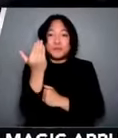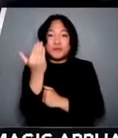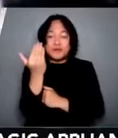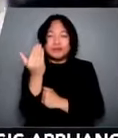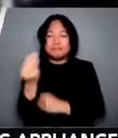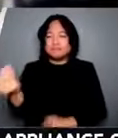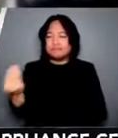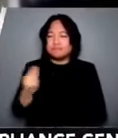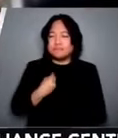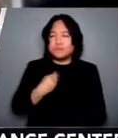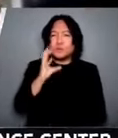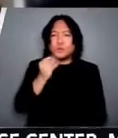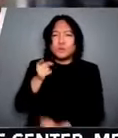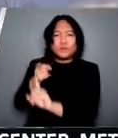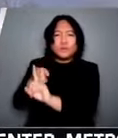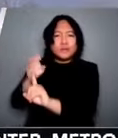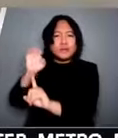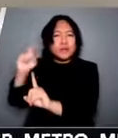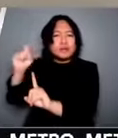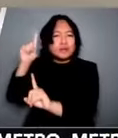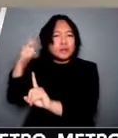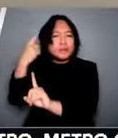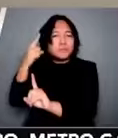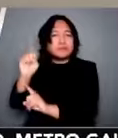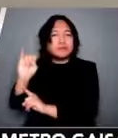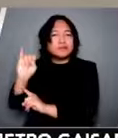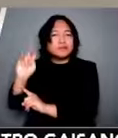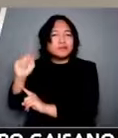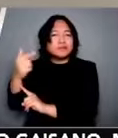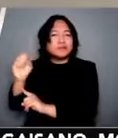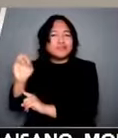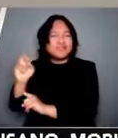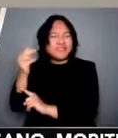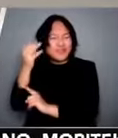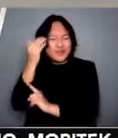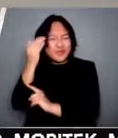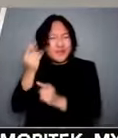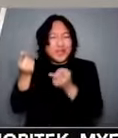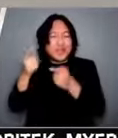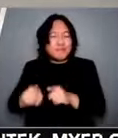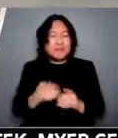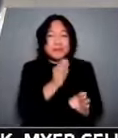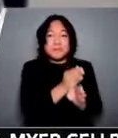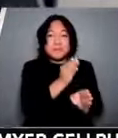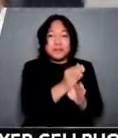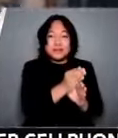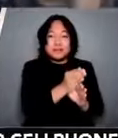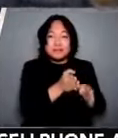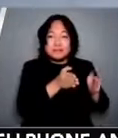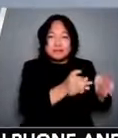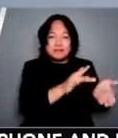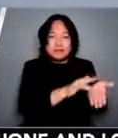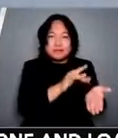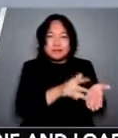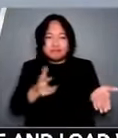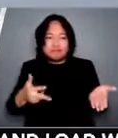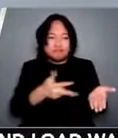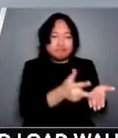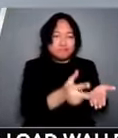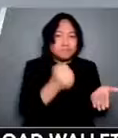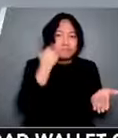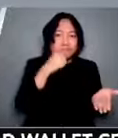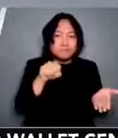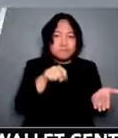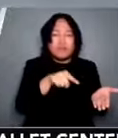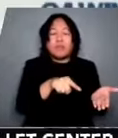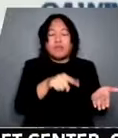Singson sa mga enforcer na sumita sa kanyang convoy nang dumaan sa EDSA busway kahit bawal. Binigang din ni Lizada na hindi